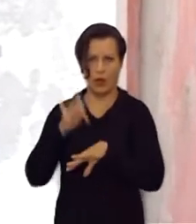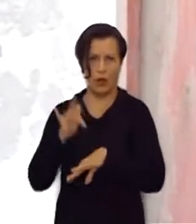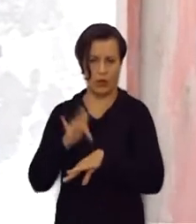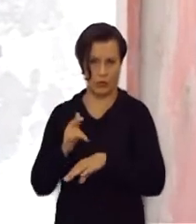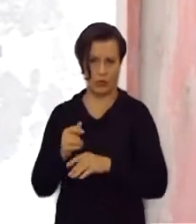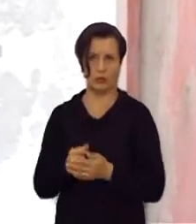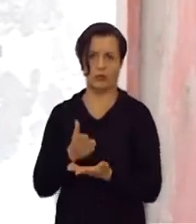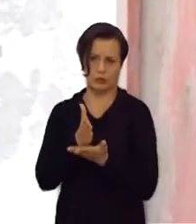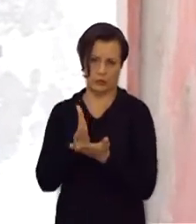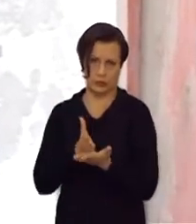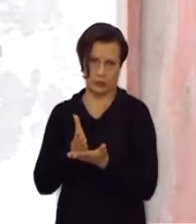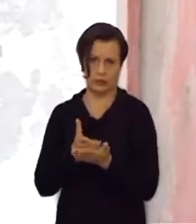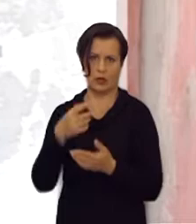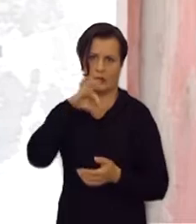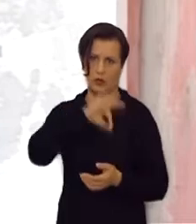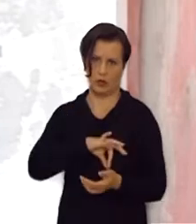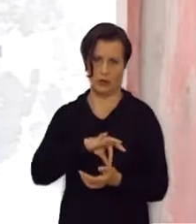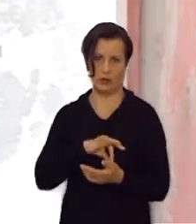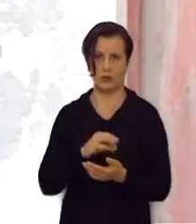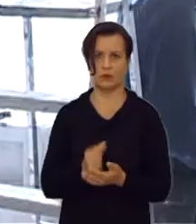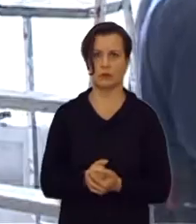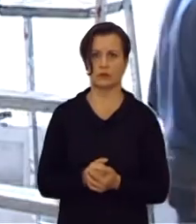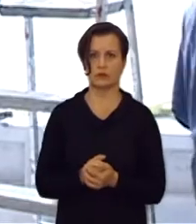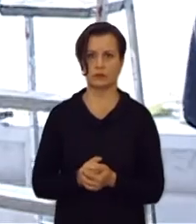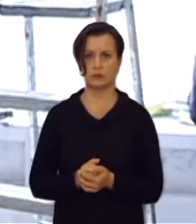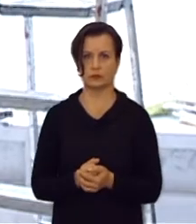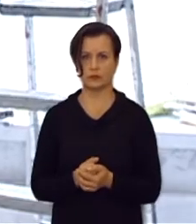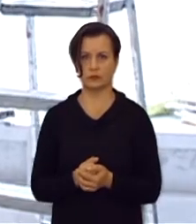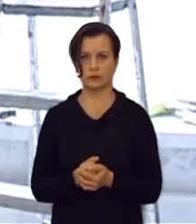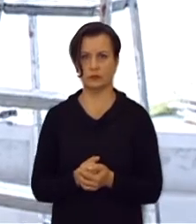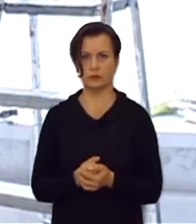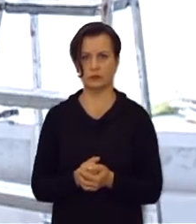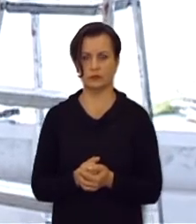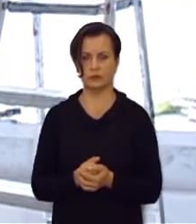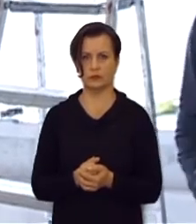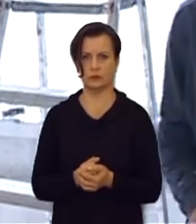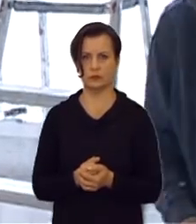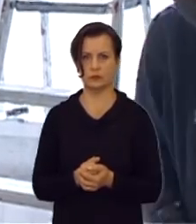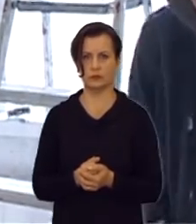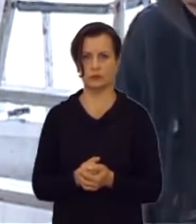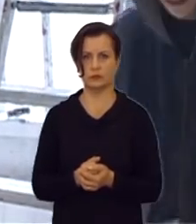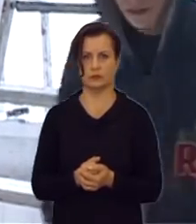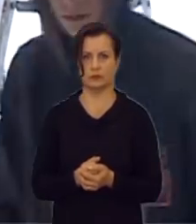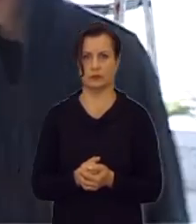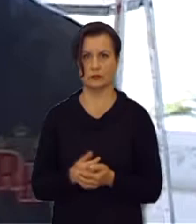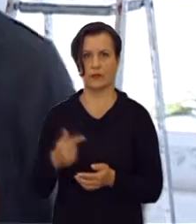pačiupinėja viską. Ir daug greičiau įgauna tuos įgūdžius ir aš manau, kad dar